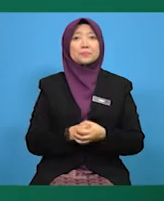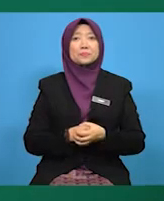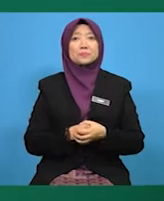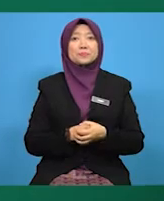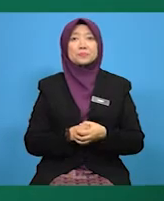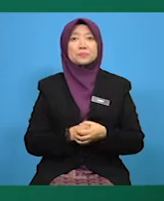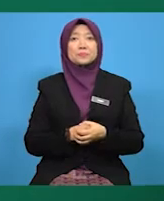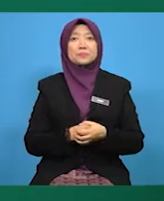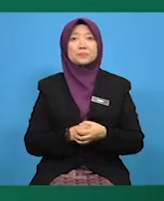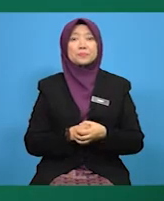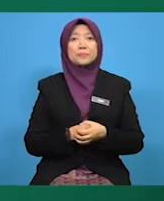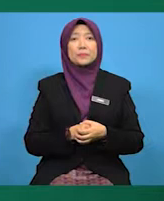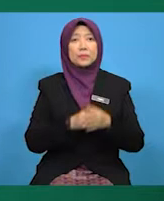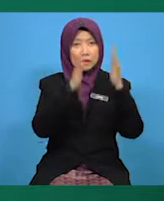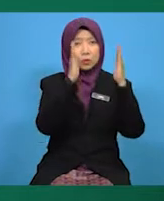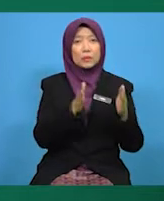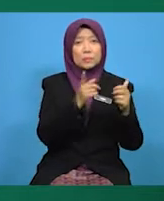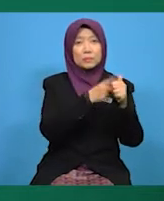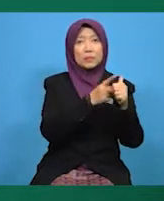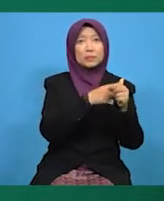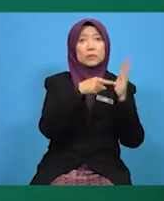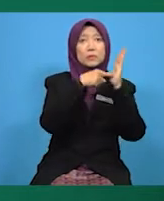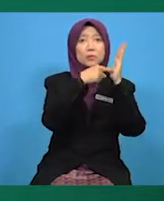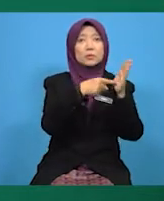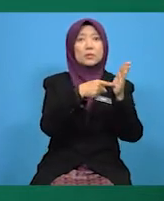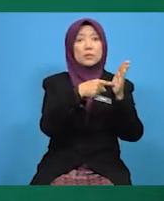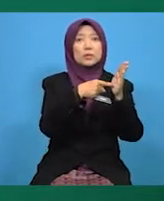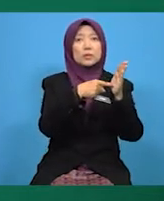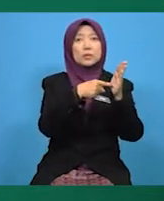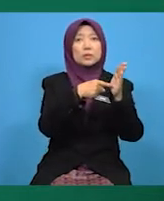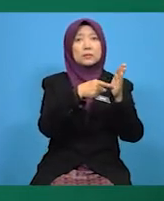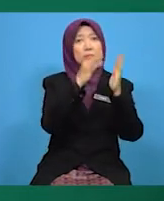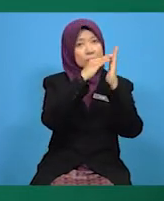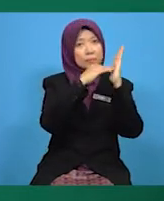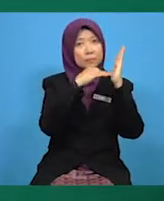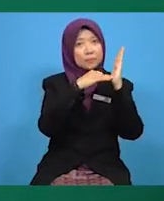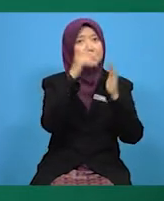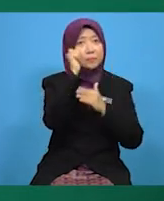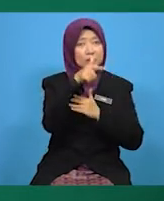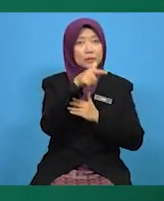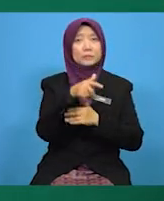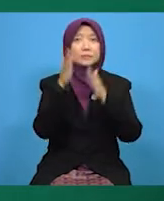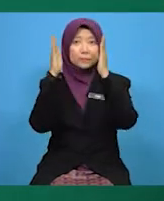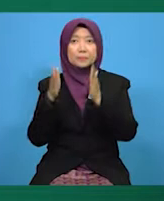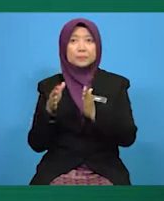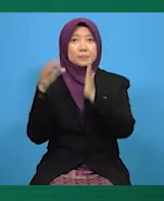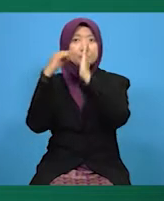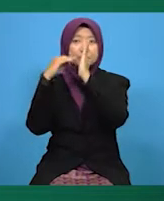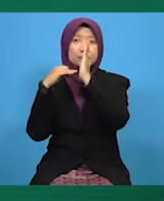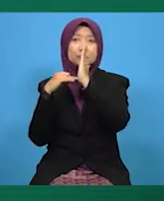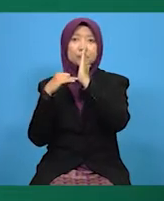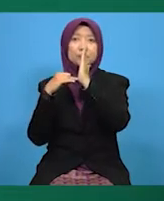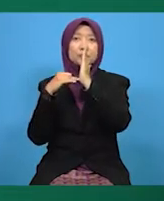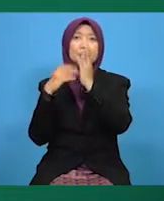perbelanjaan. Kolom pertama menunjukkan butiran perbelanjaan, manakala kolom kedua menunjukkan